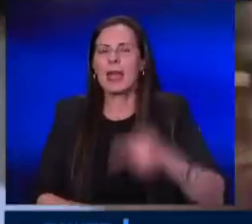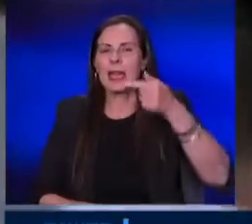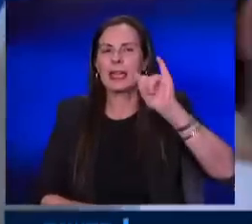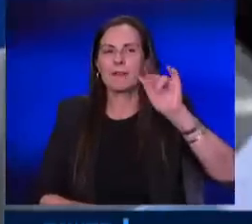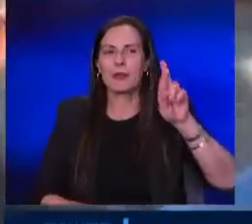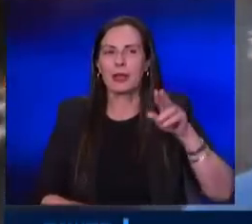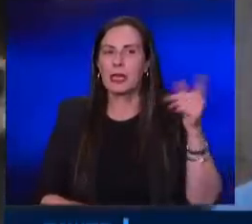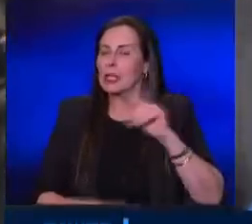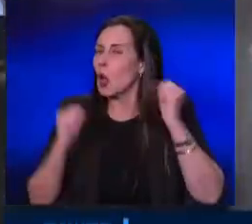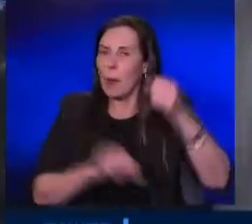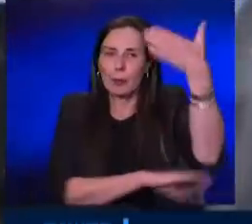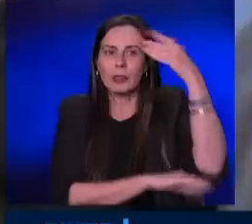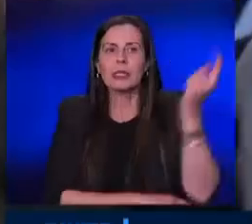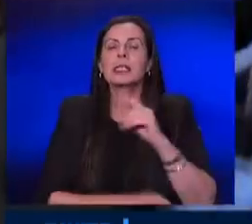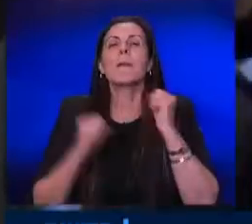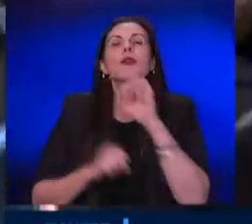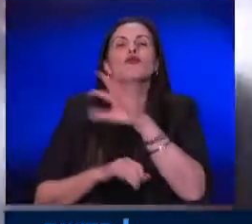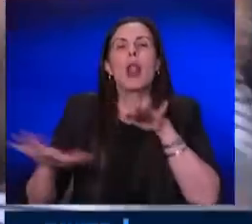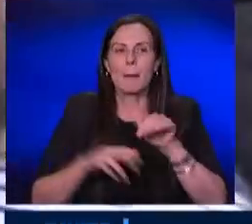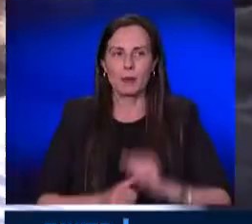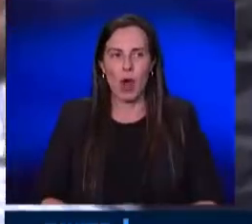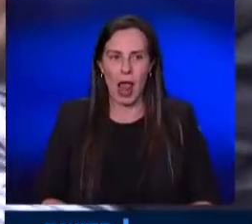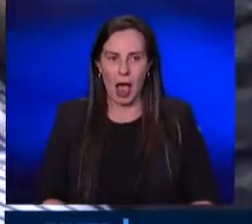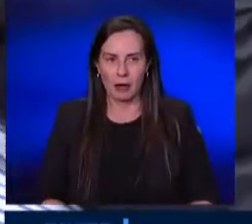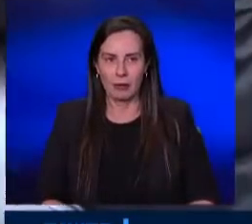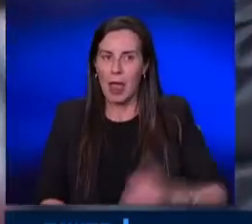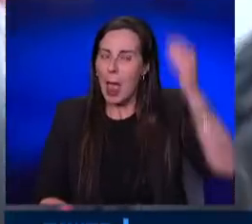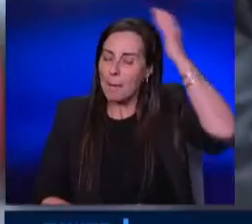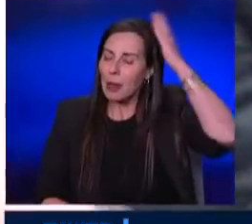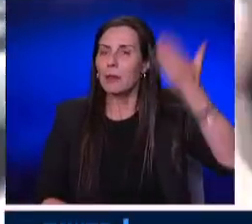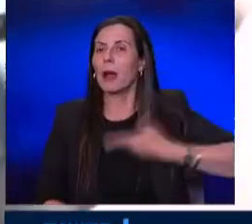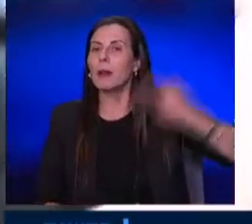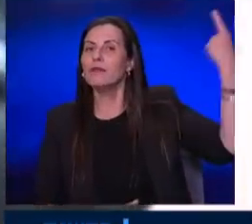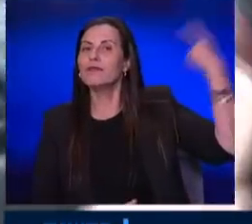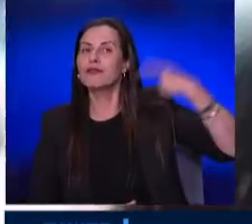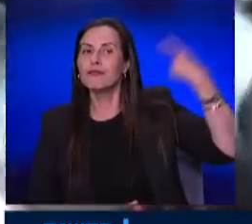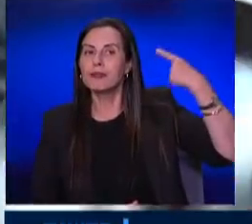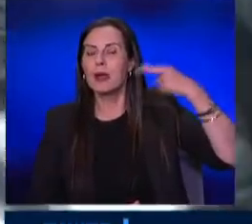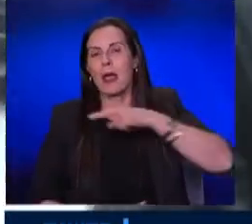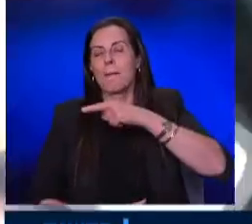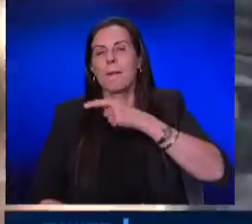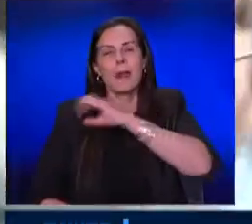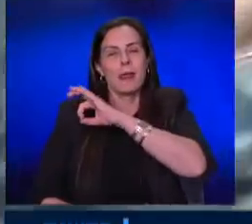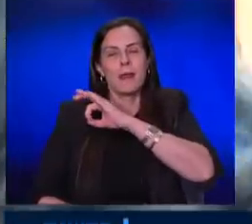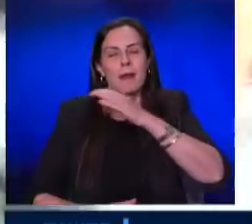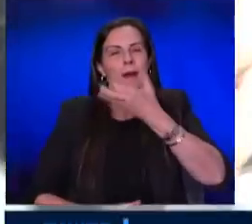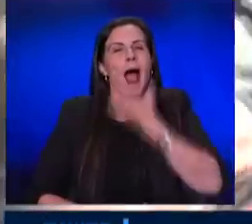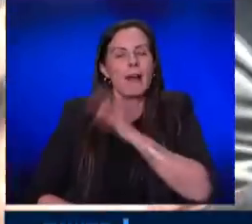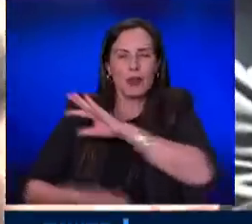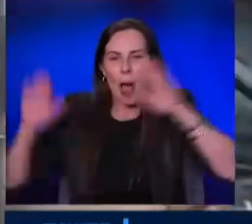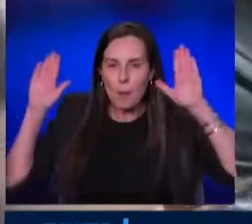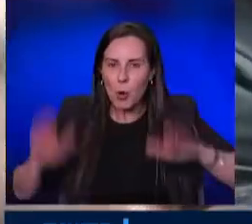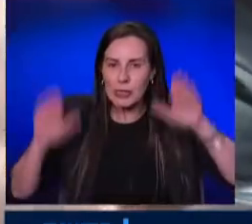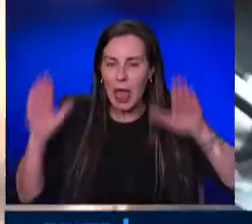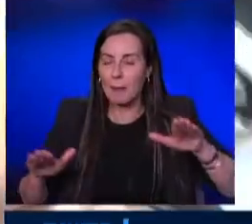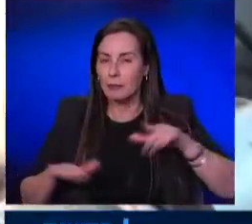זה לא ביטחון המדינה, זה ביטחון הקואליציה. נפתלי בנט מקבל הוראות ממועצת השורה, צריך לומר את זה.